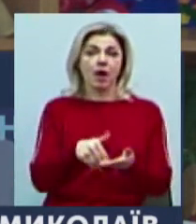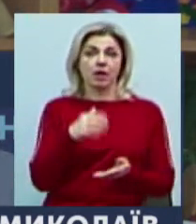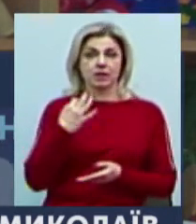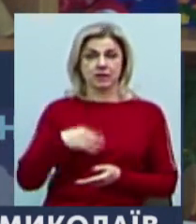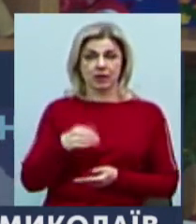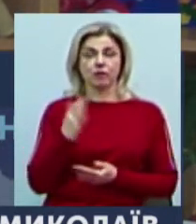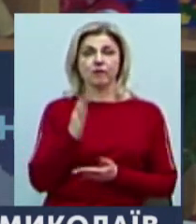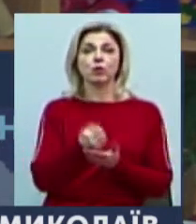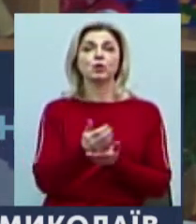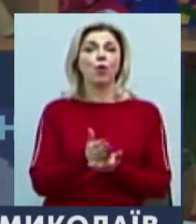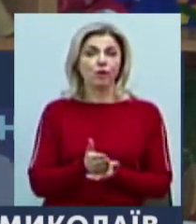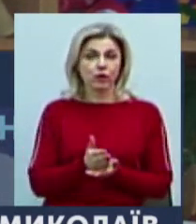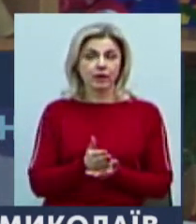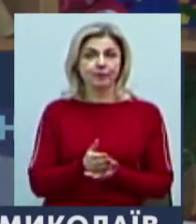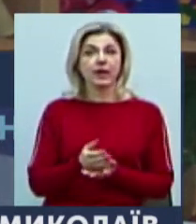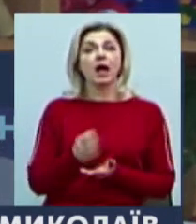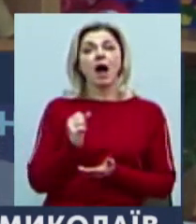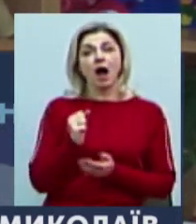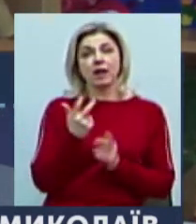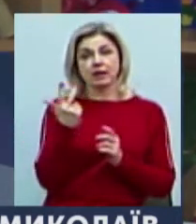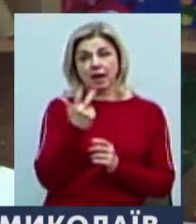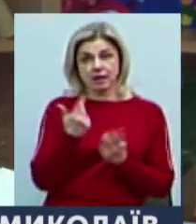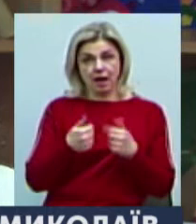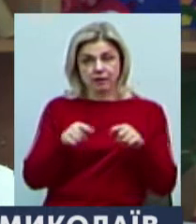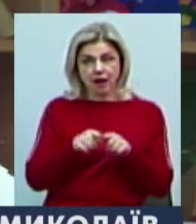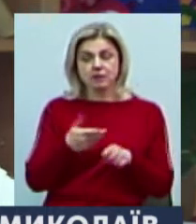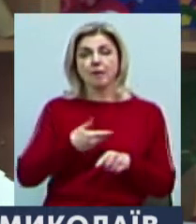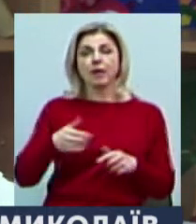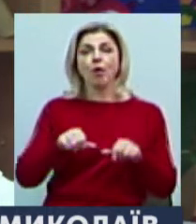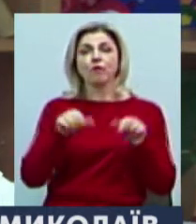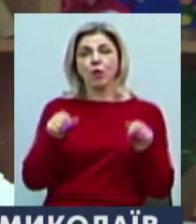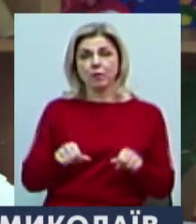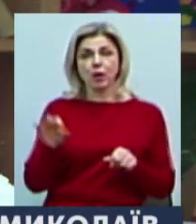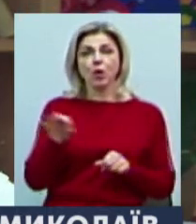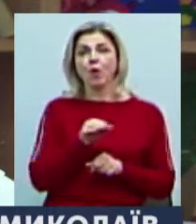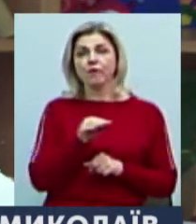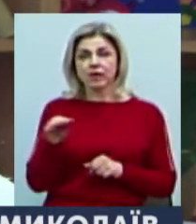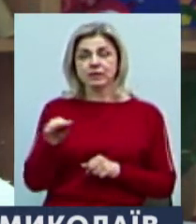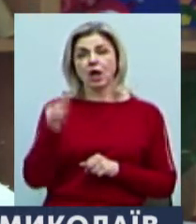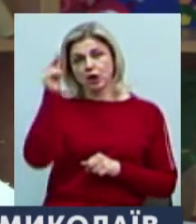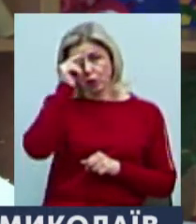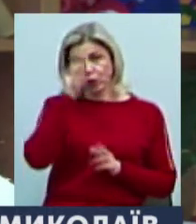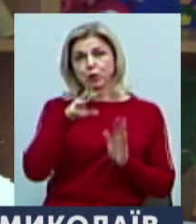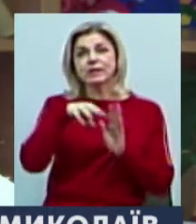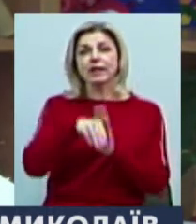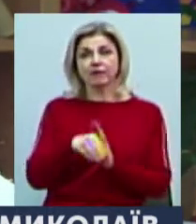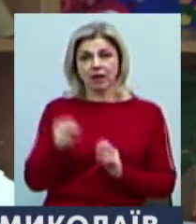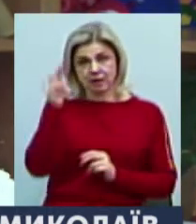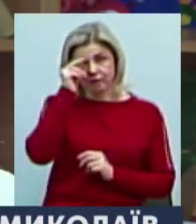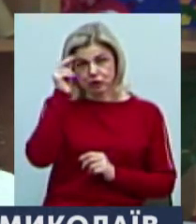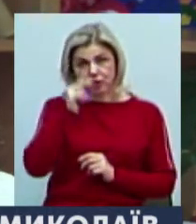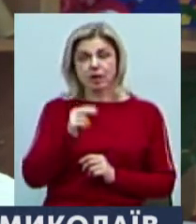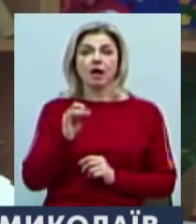в обслуговуванні. Вже з третього класу ми оформили офіційно інклюзивне навчання.